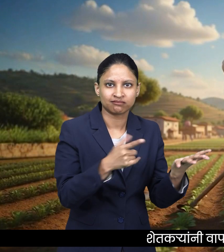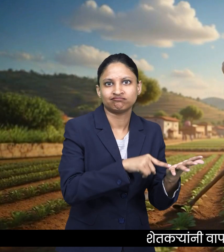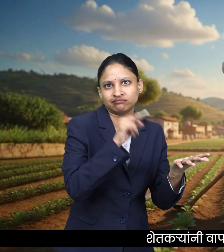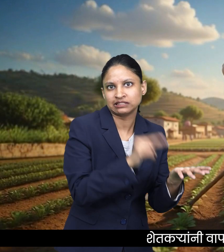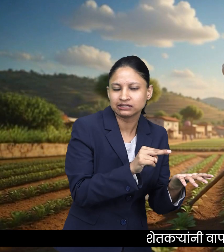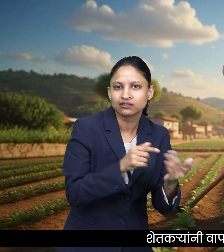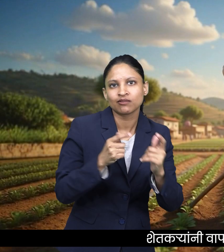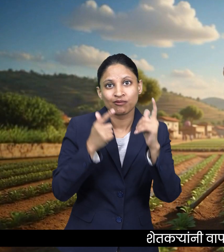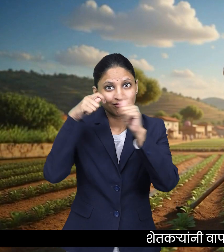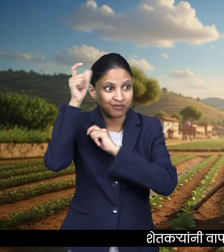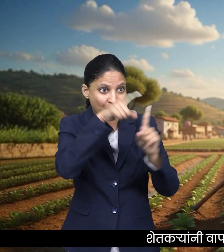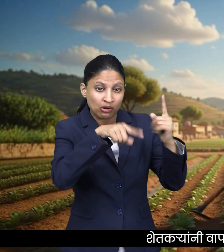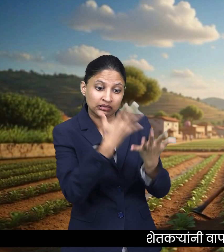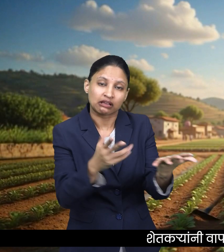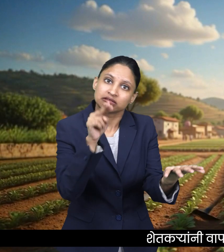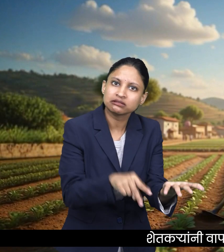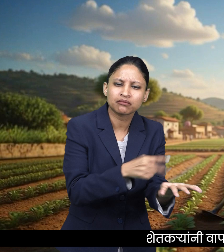शेतकऱ्यांनी वापरलेली साधने अशी आहेत: